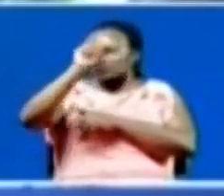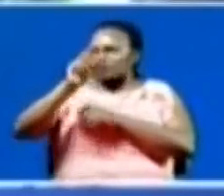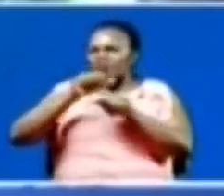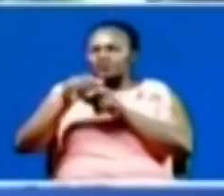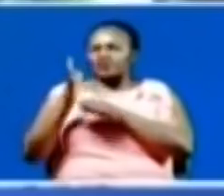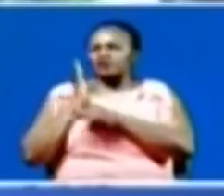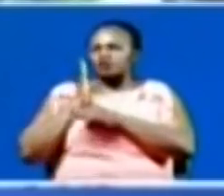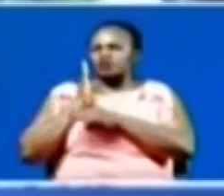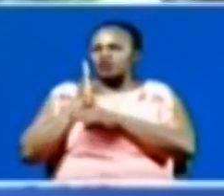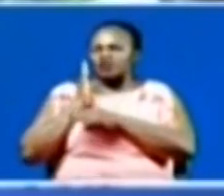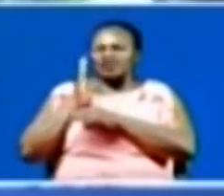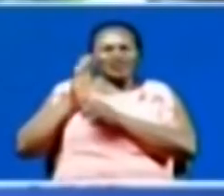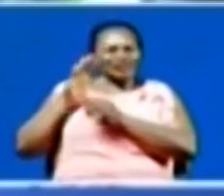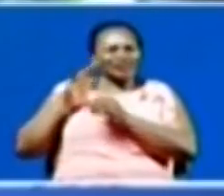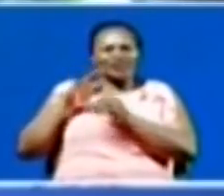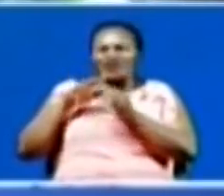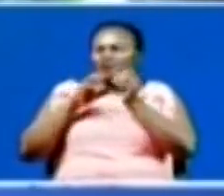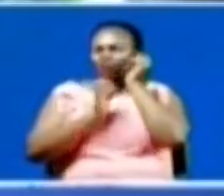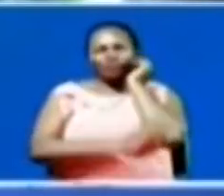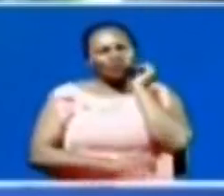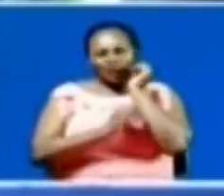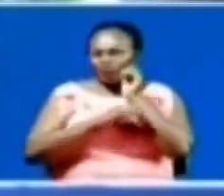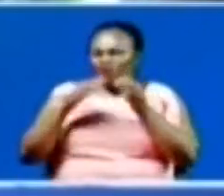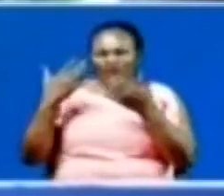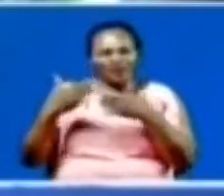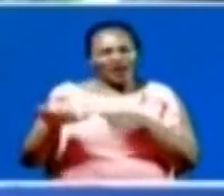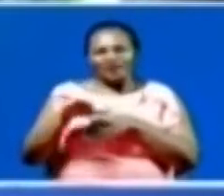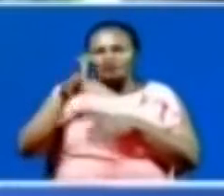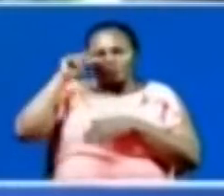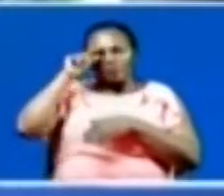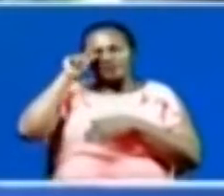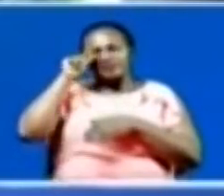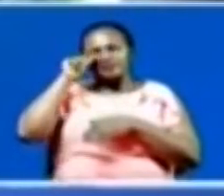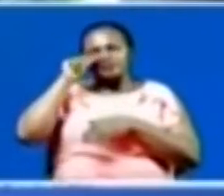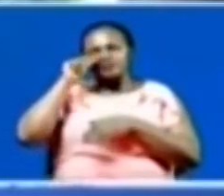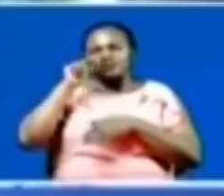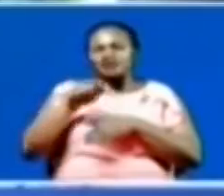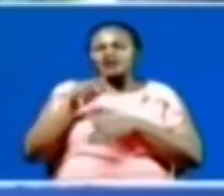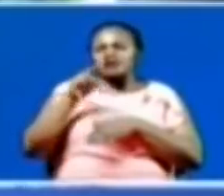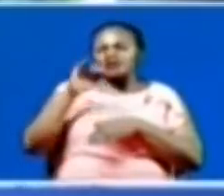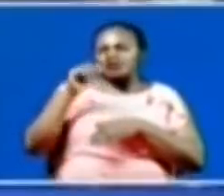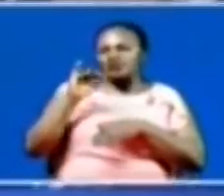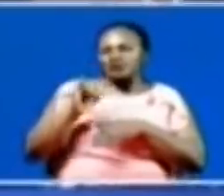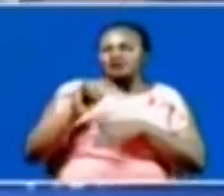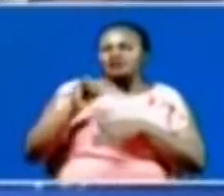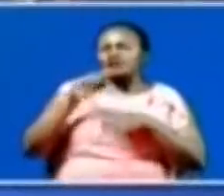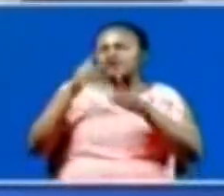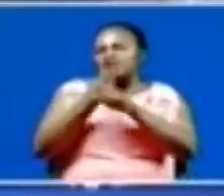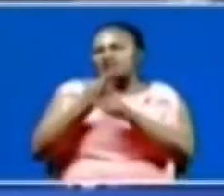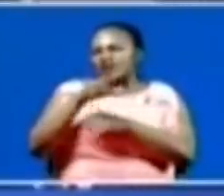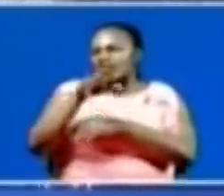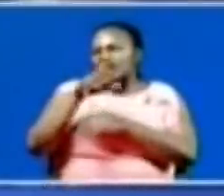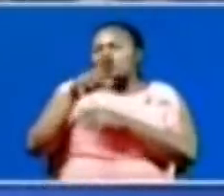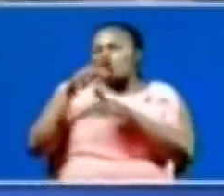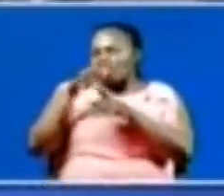usalama limedorora sana sana katika mji wa Mombasa, hususan Nyali, Kisauni na